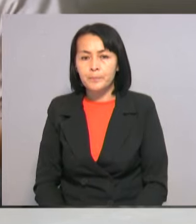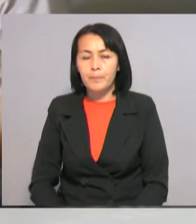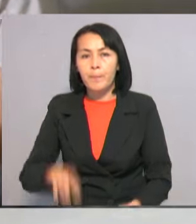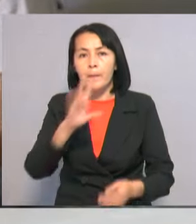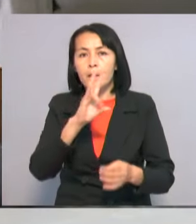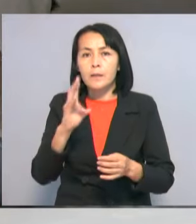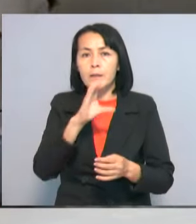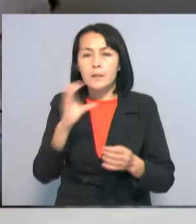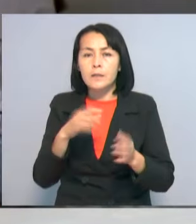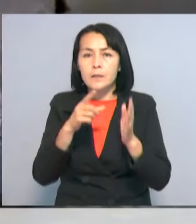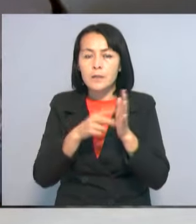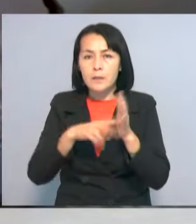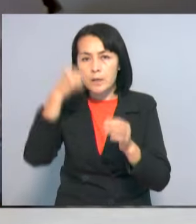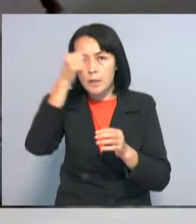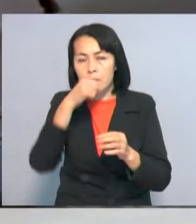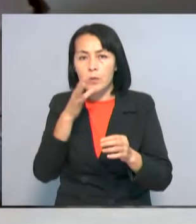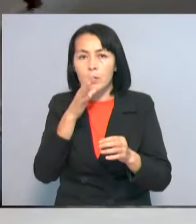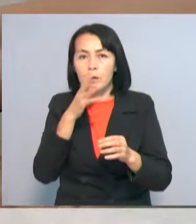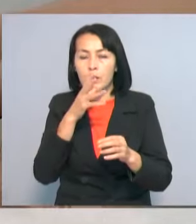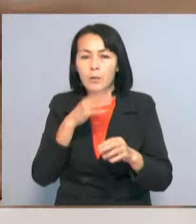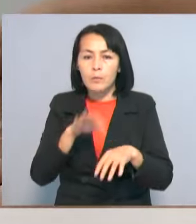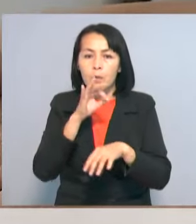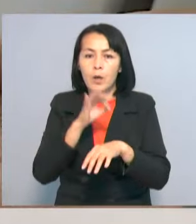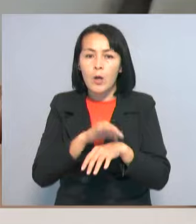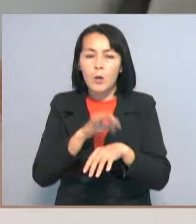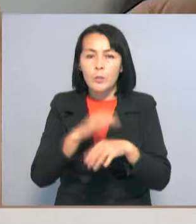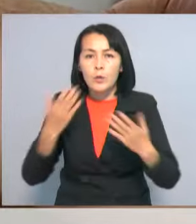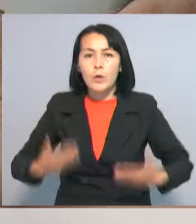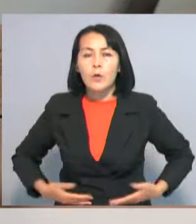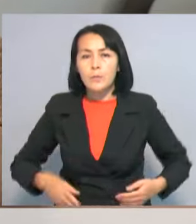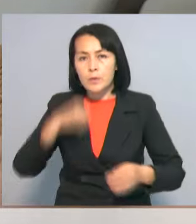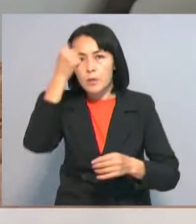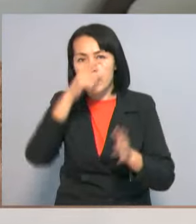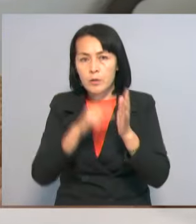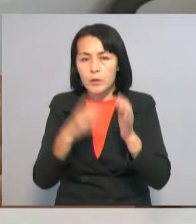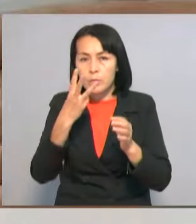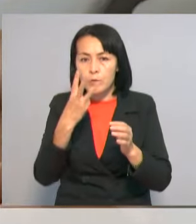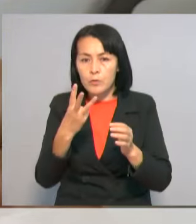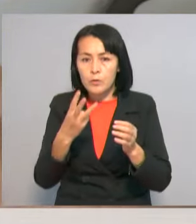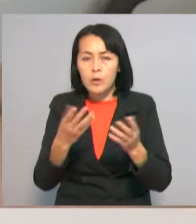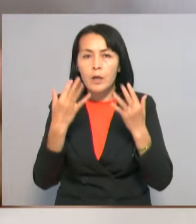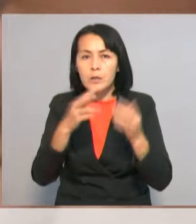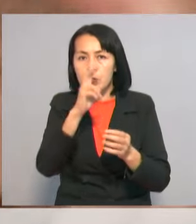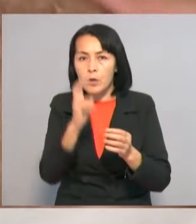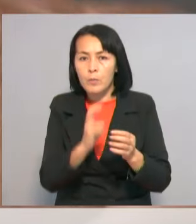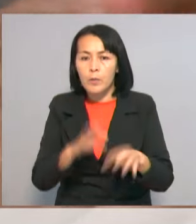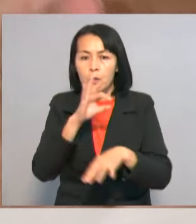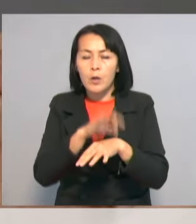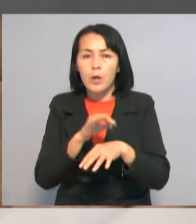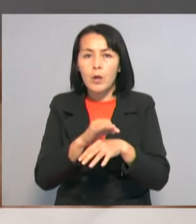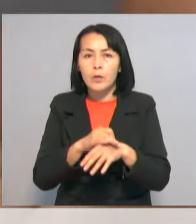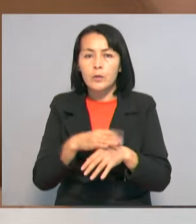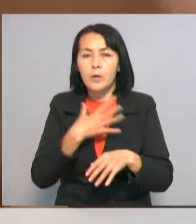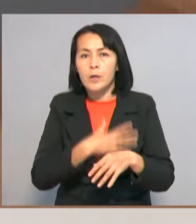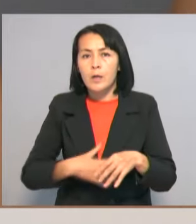Назира Сарсенова 7-8 жылдан бері полиартрит диагнозымен өмір сүреді. Жасы 73-те. Бірнеше буын бірден қабынатын ауру маза